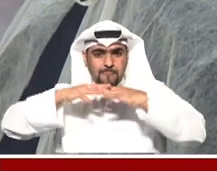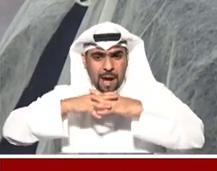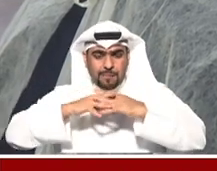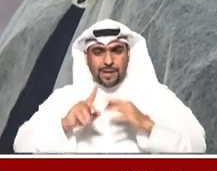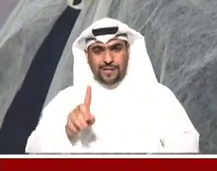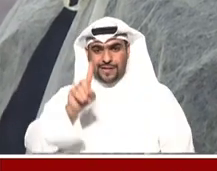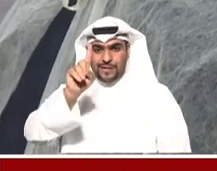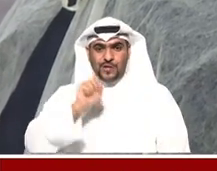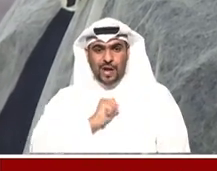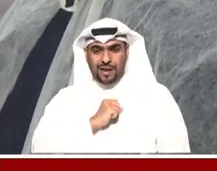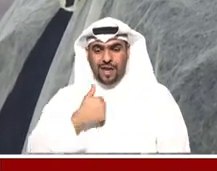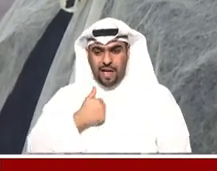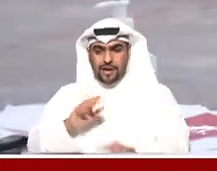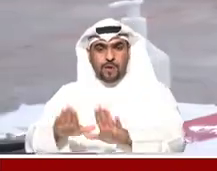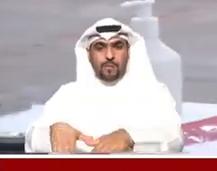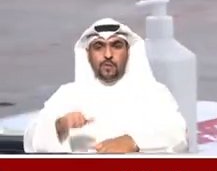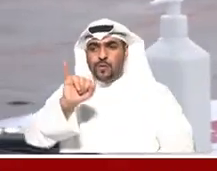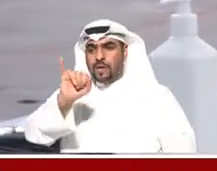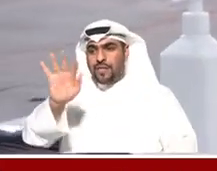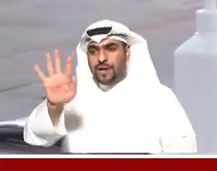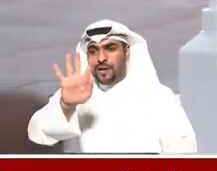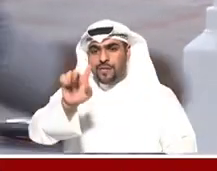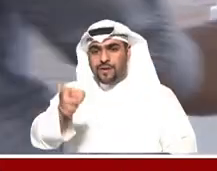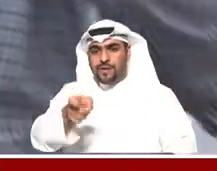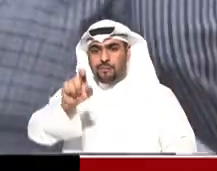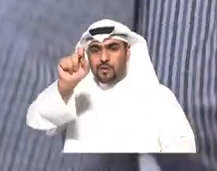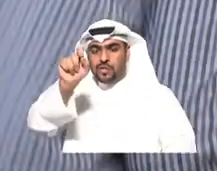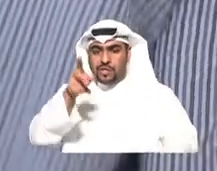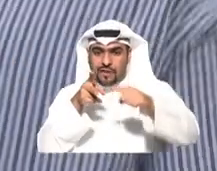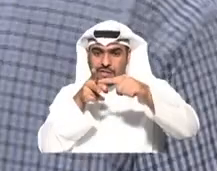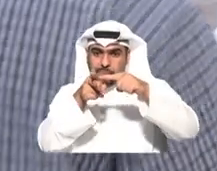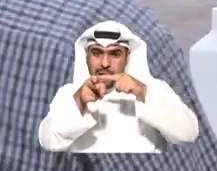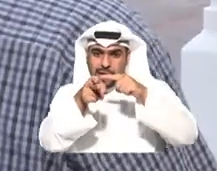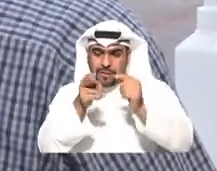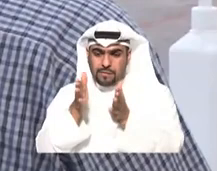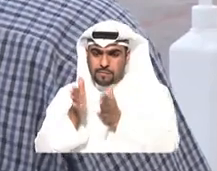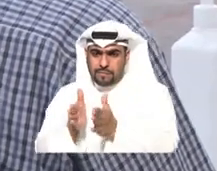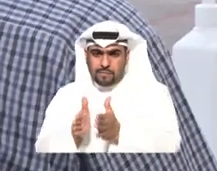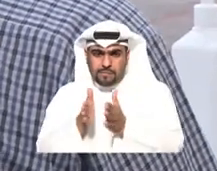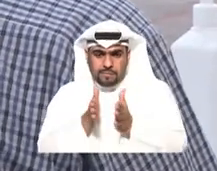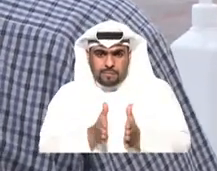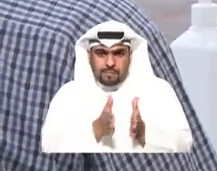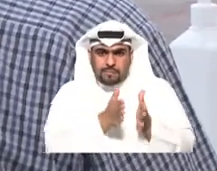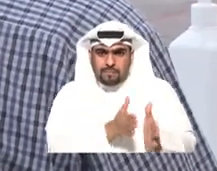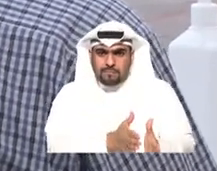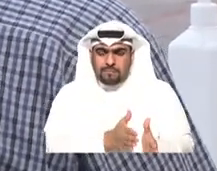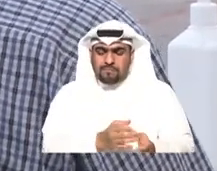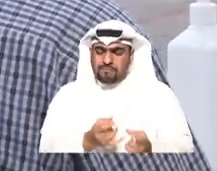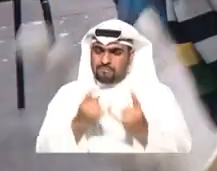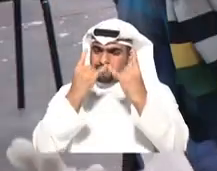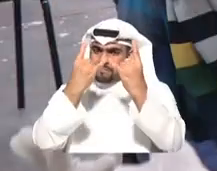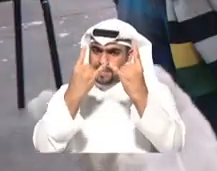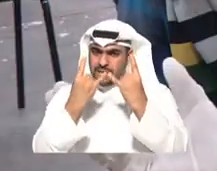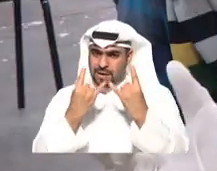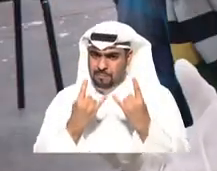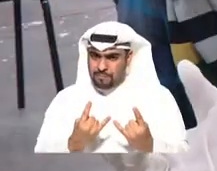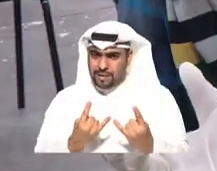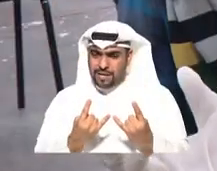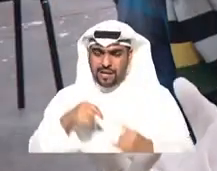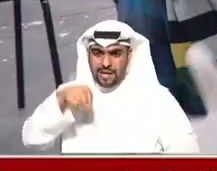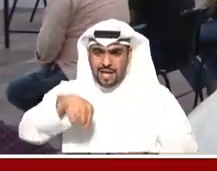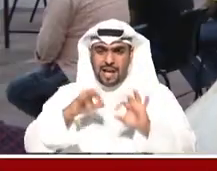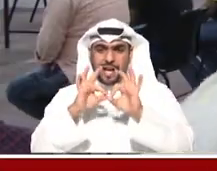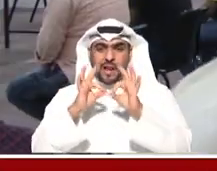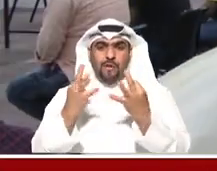إحنا هنا في مشرف في تنظيم رائع للموضوع، وده بيجعل فيه اطمئنان أكتر للمجتمع اللي إحنا عايشين